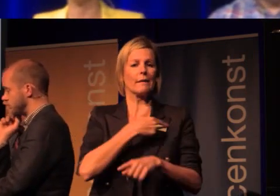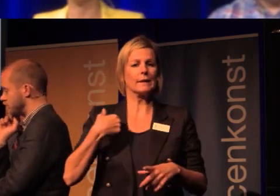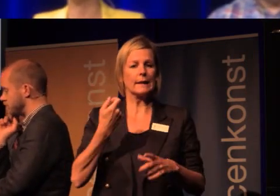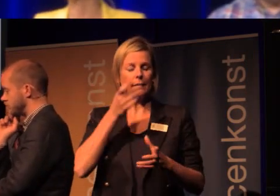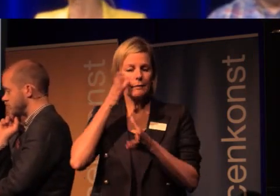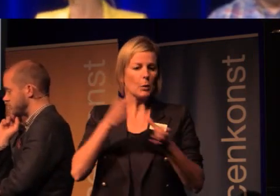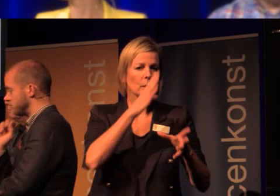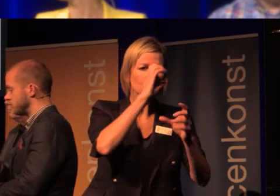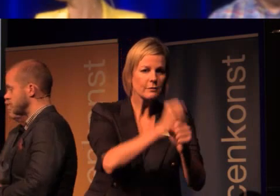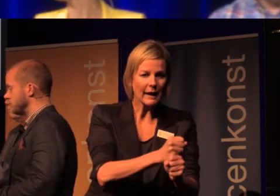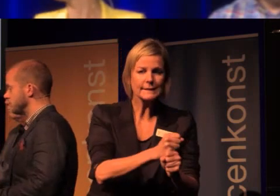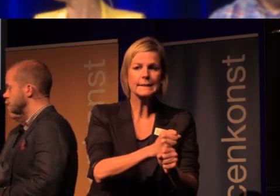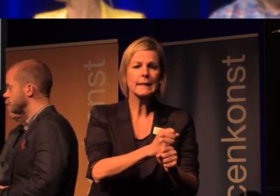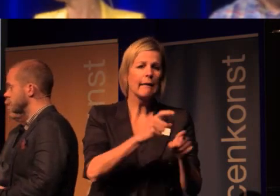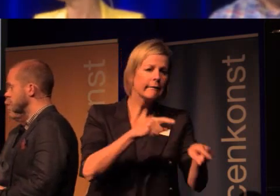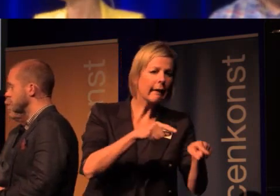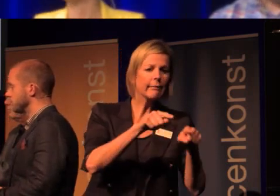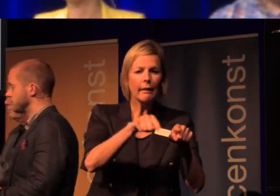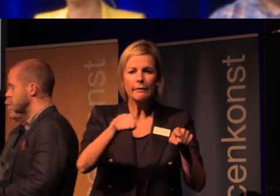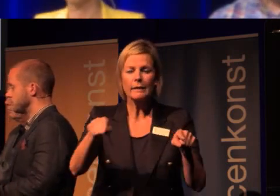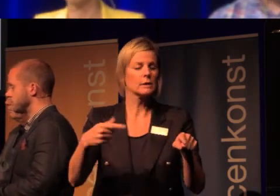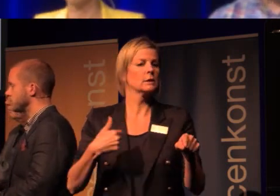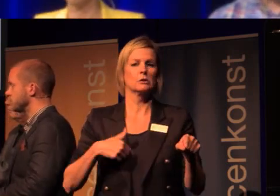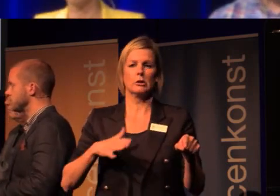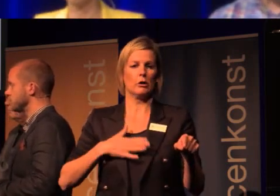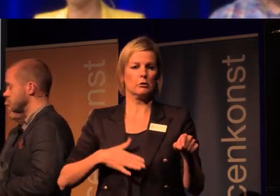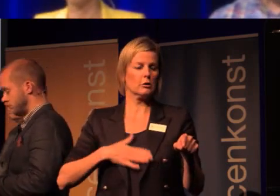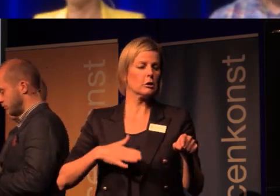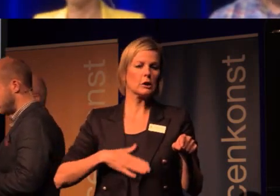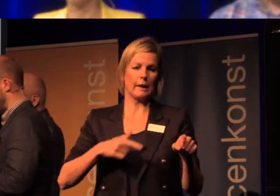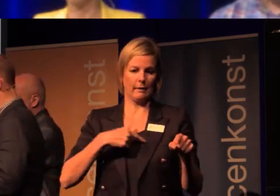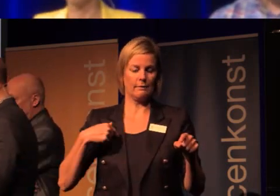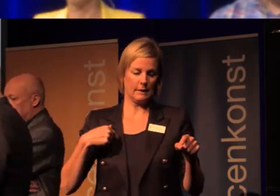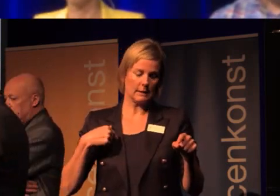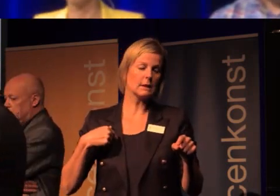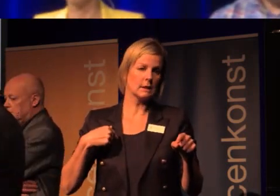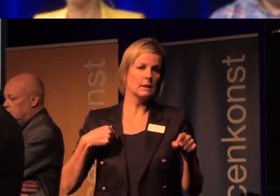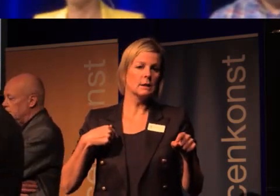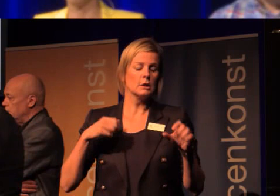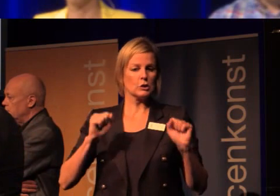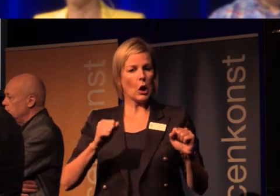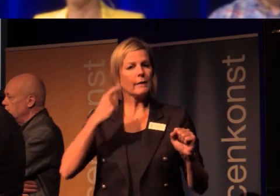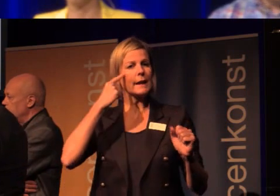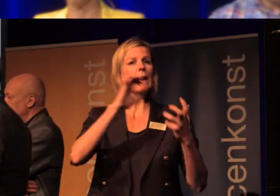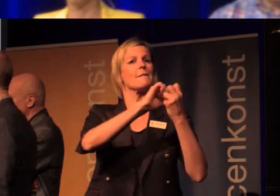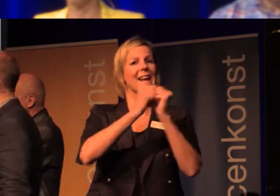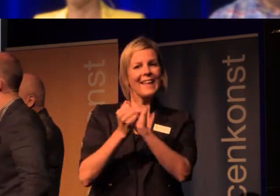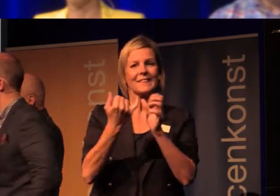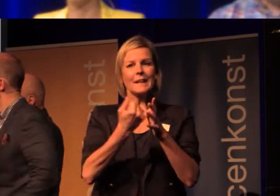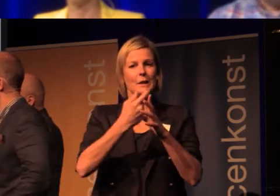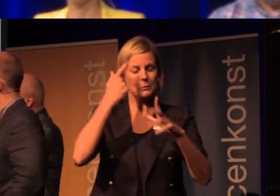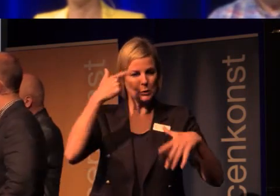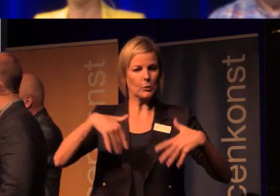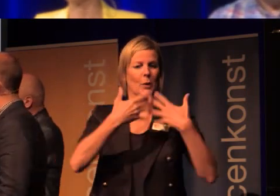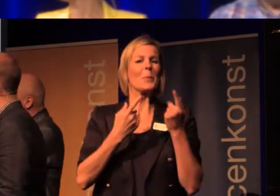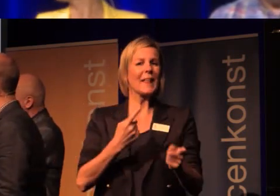här anledningen. Jag tycker inte att det finns något självändamål i att bevara kultur, utan kultur för mig är förändring. Och det är förändringen i kulturen som är